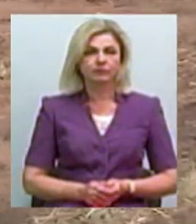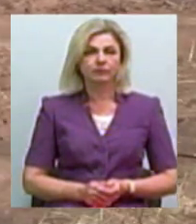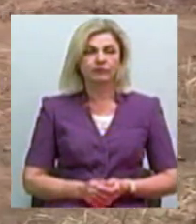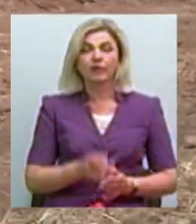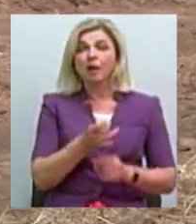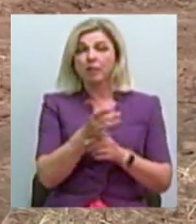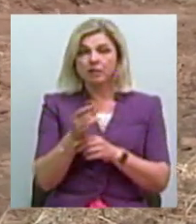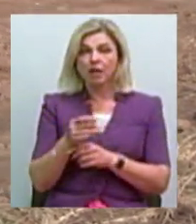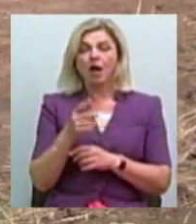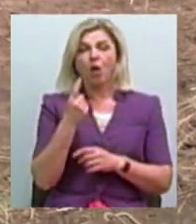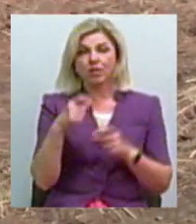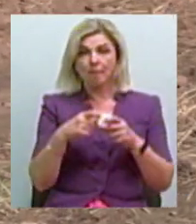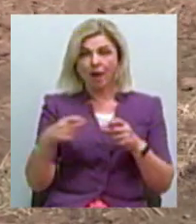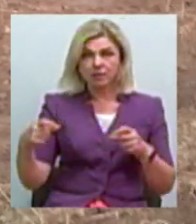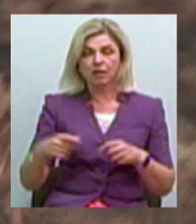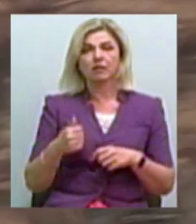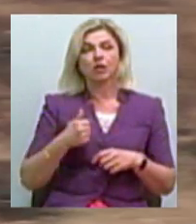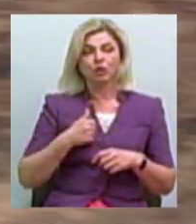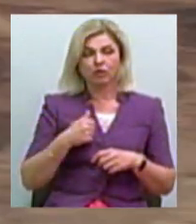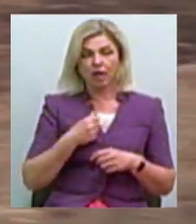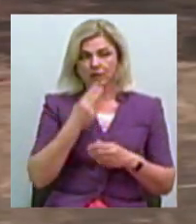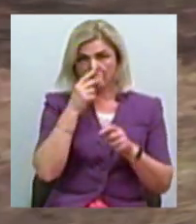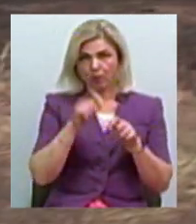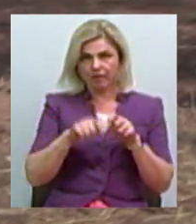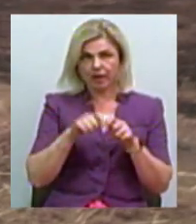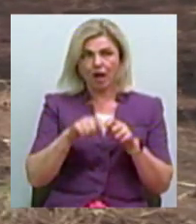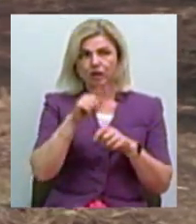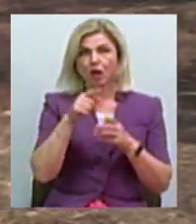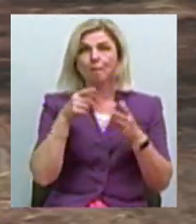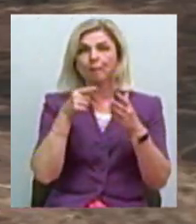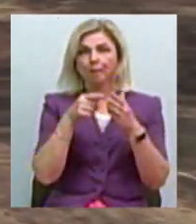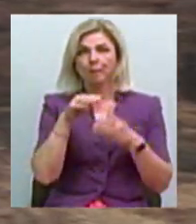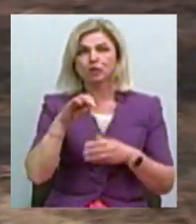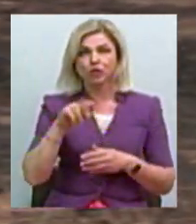Відстрілявши по одному магазину, солдати оглядають мішені. Бігом!